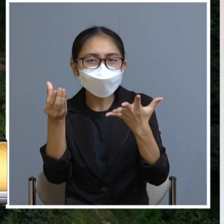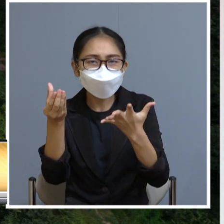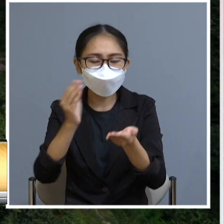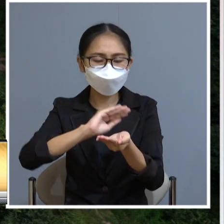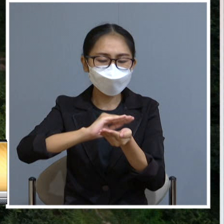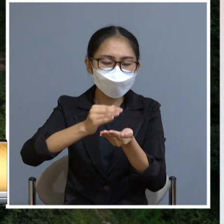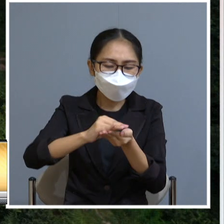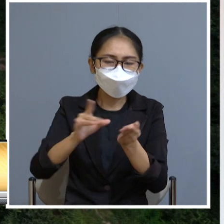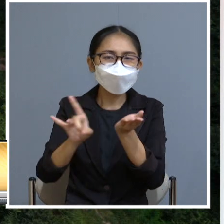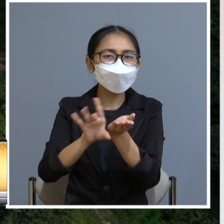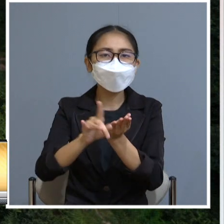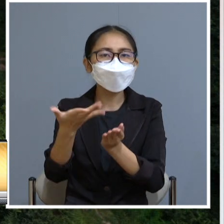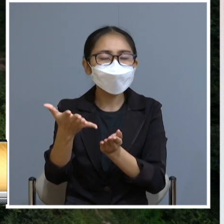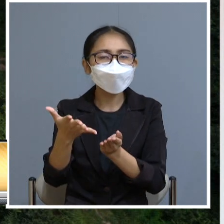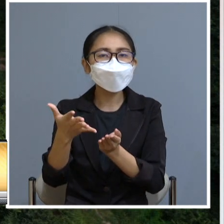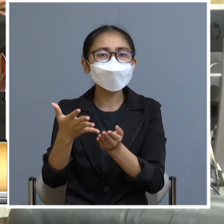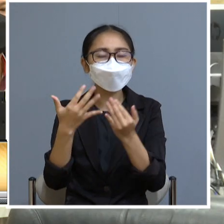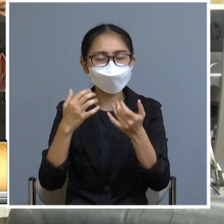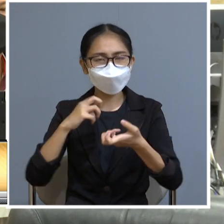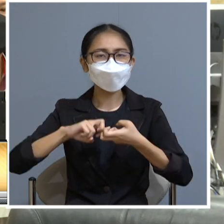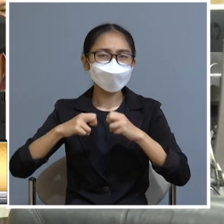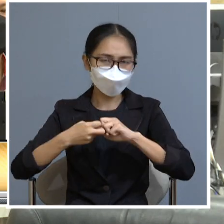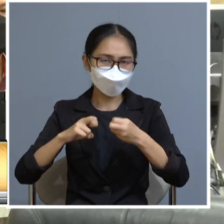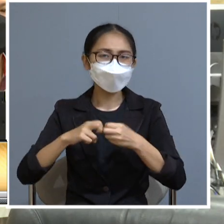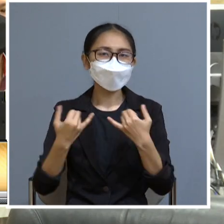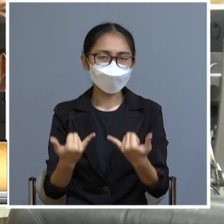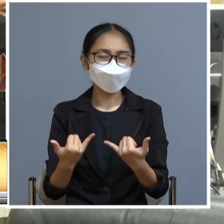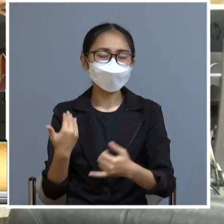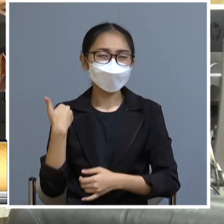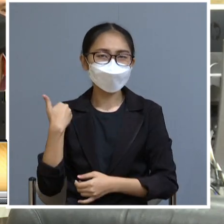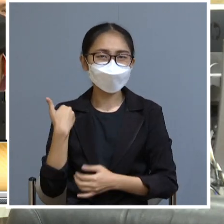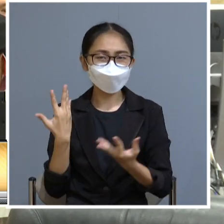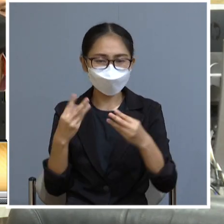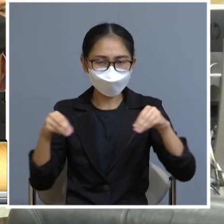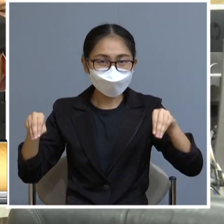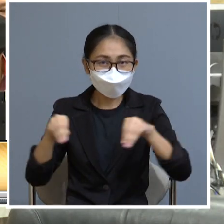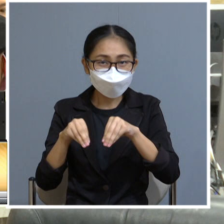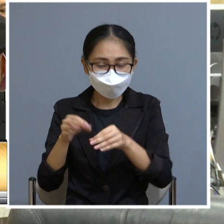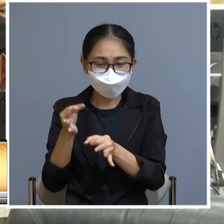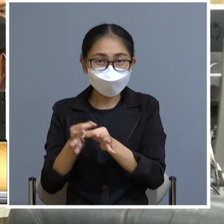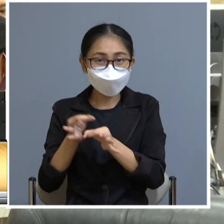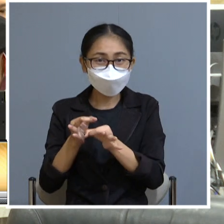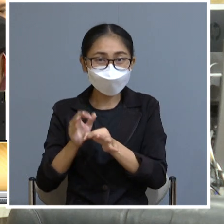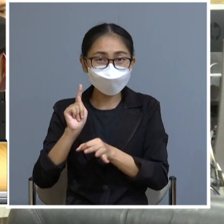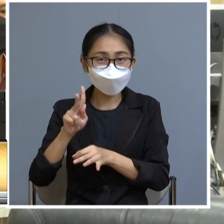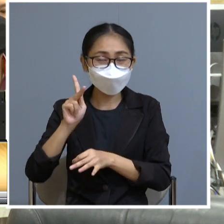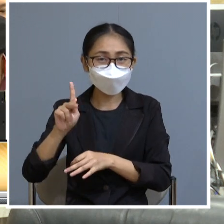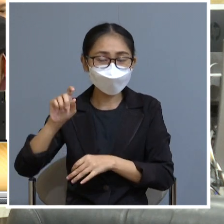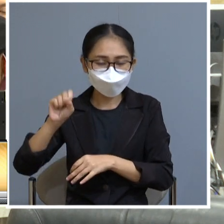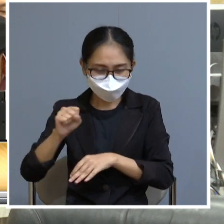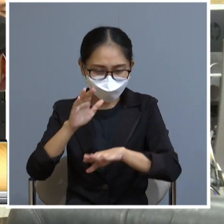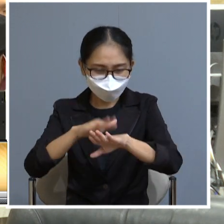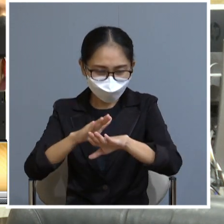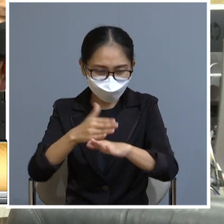จะส่งออกจร้มัเดืดร้อน ตอนนี้กัแล้วเดียวทองกศกาเลือกเก็บอีกข้าปุ leader ข้ายา เขาอีก